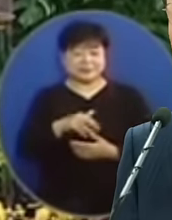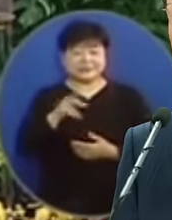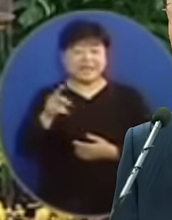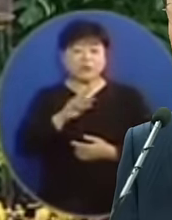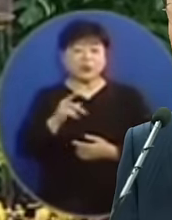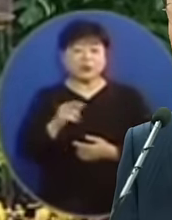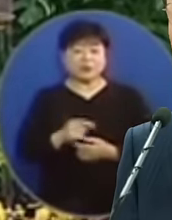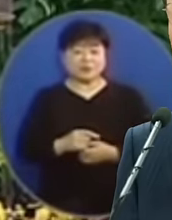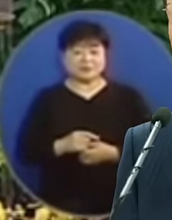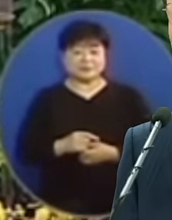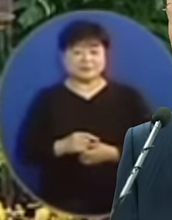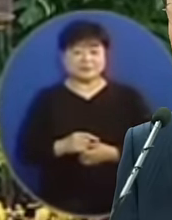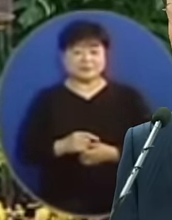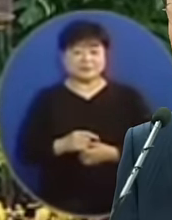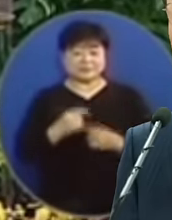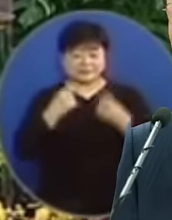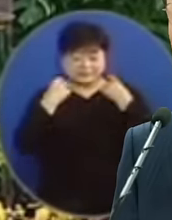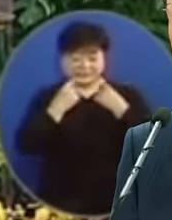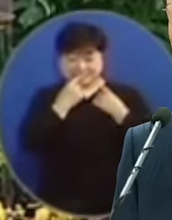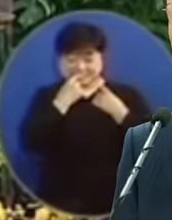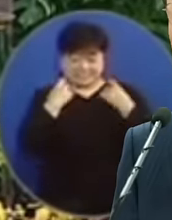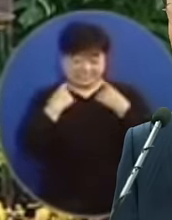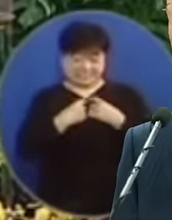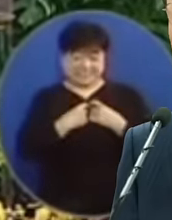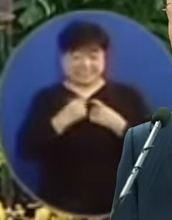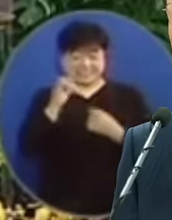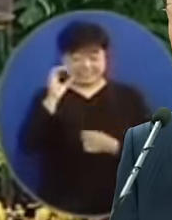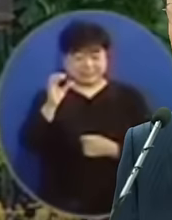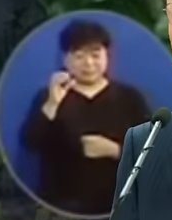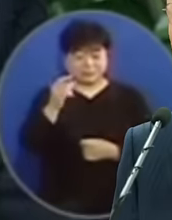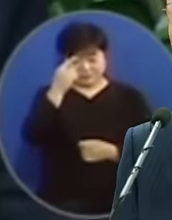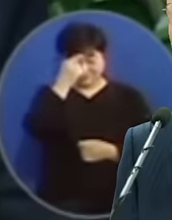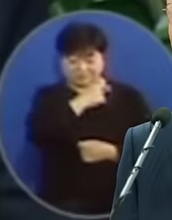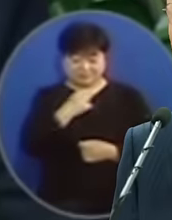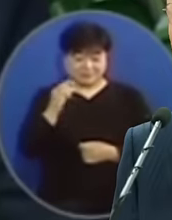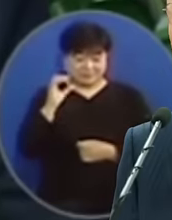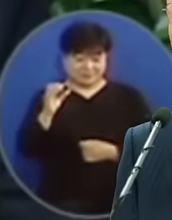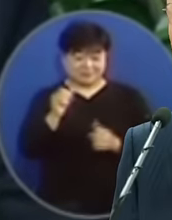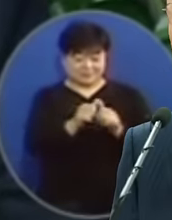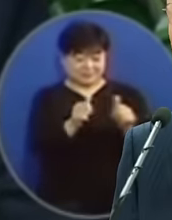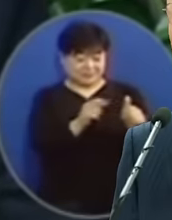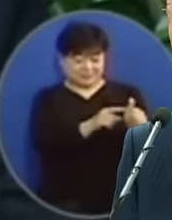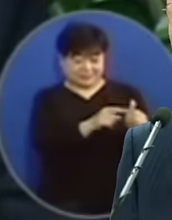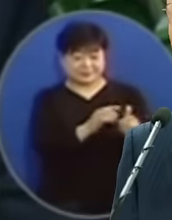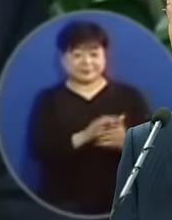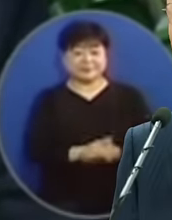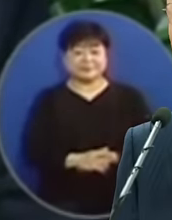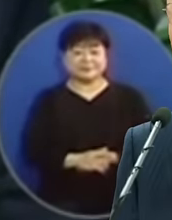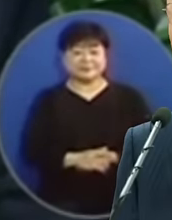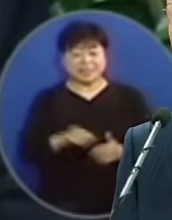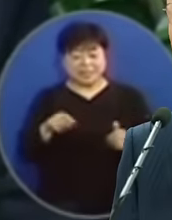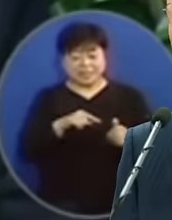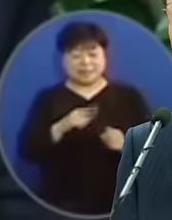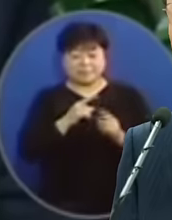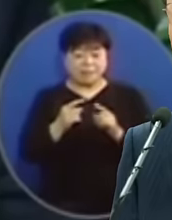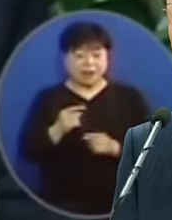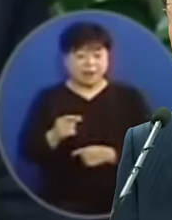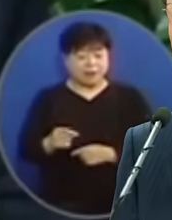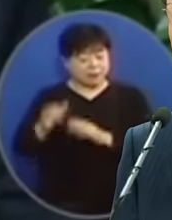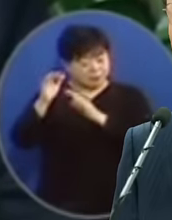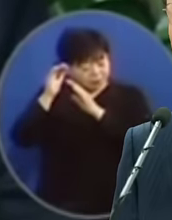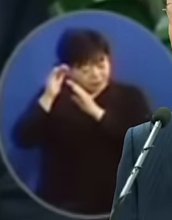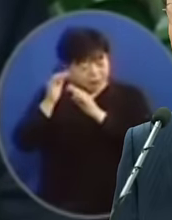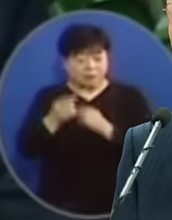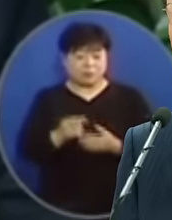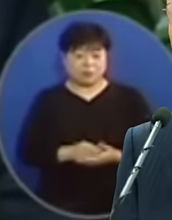신부. 우리 가톨릭하고 신교하고 교파는 다르지만 그분 가르치는 말은 귀를 기울이는